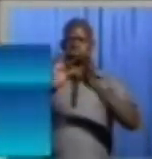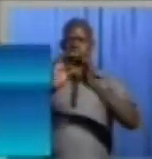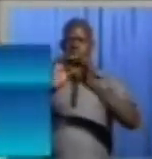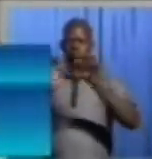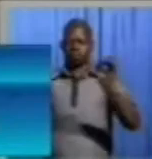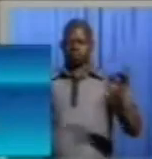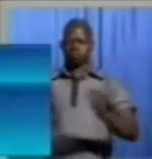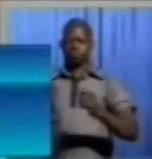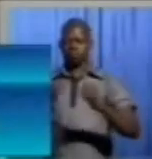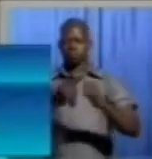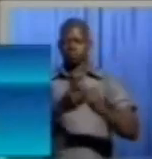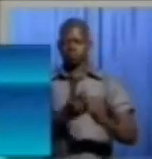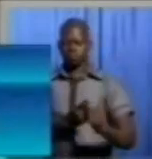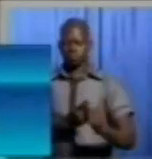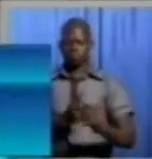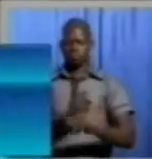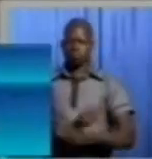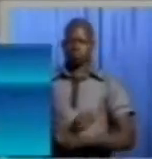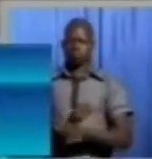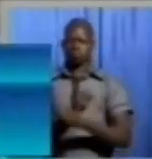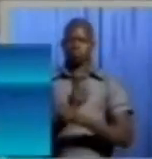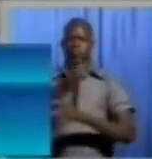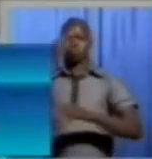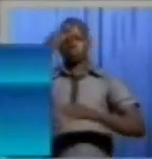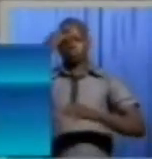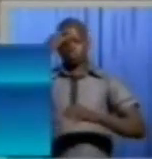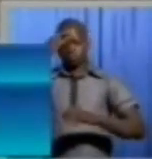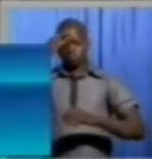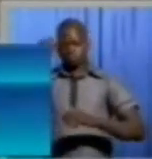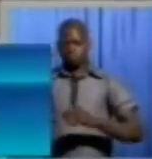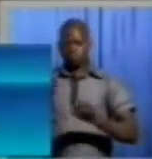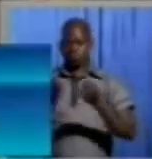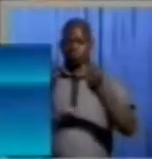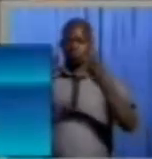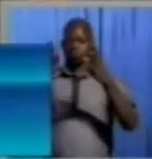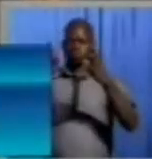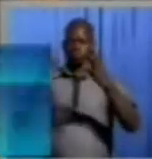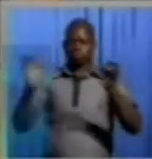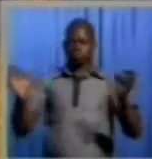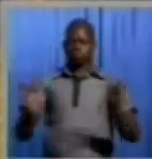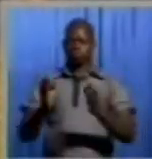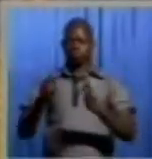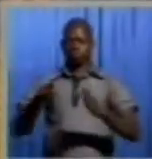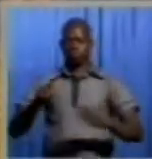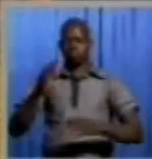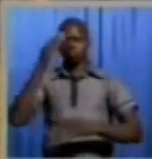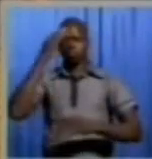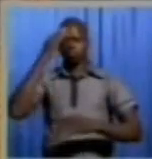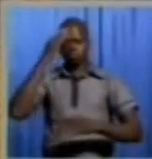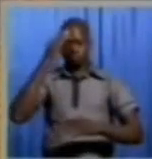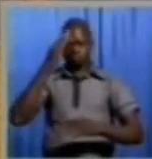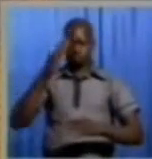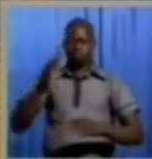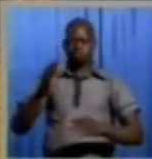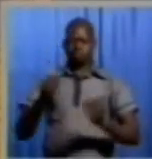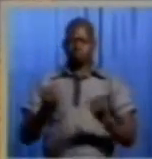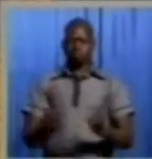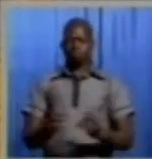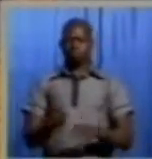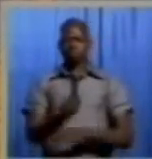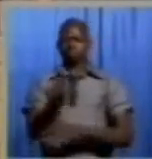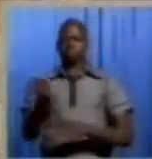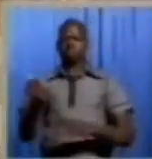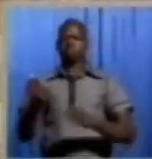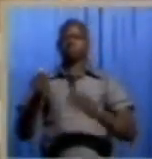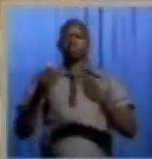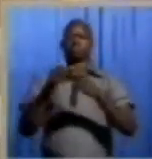D'abord est traditionnel. Parce que tous les festivals que nous voyons sur le territoire national et ailleurs mettent l'accent souvent